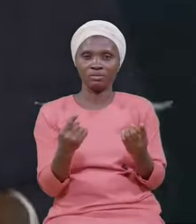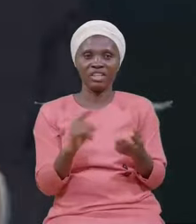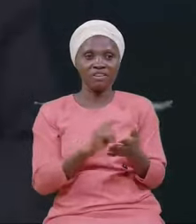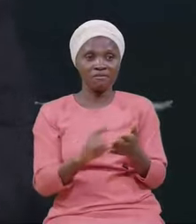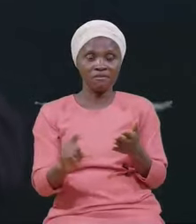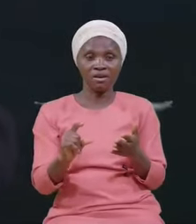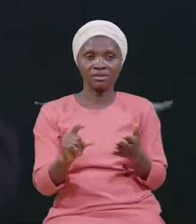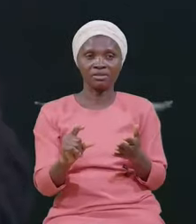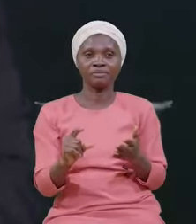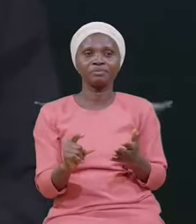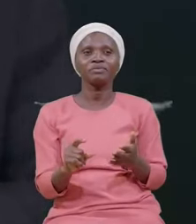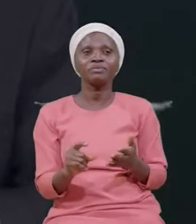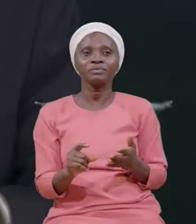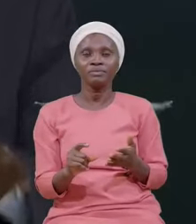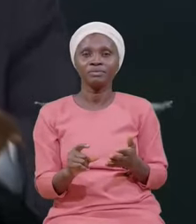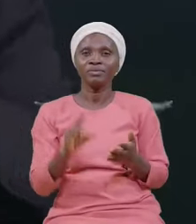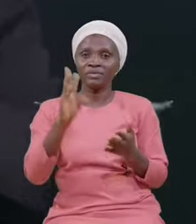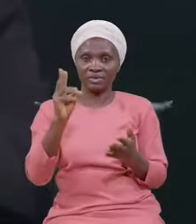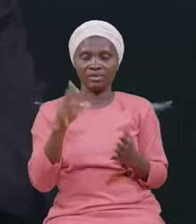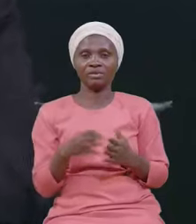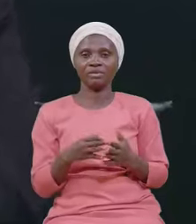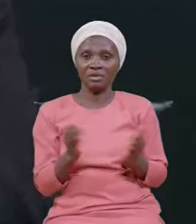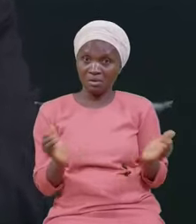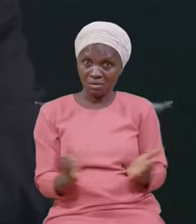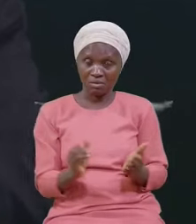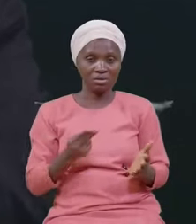Qui nous encourage et nous commande.